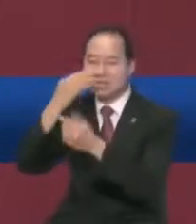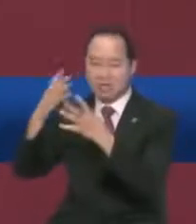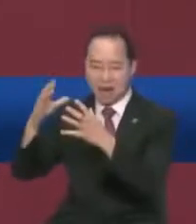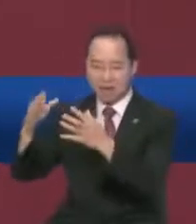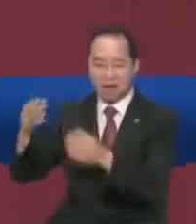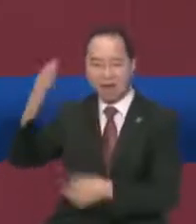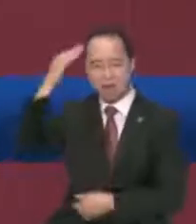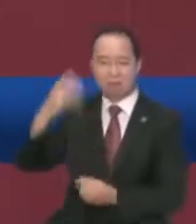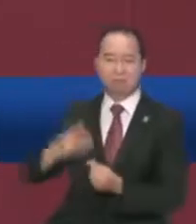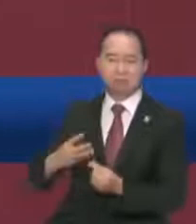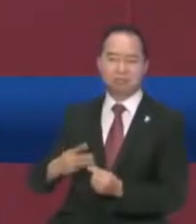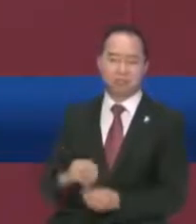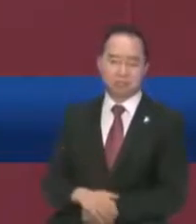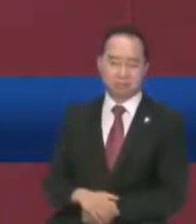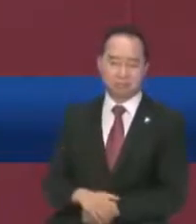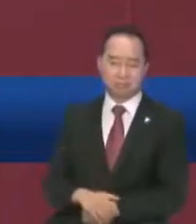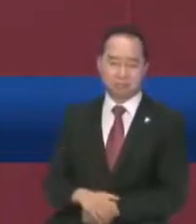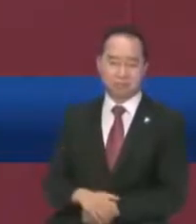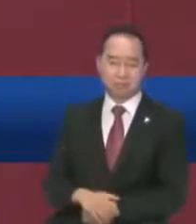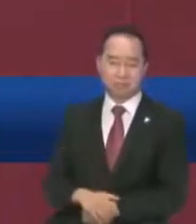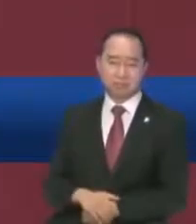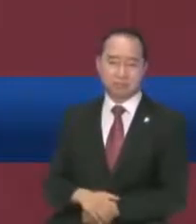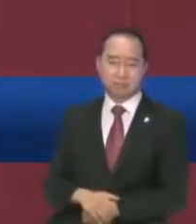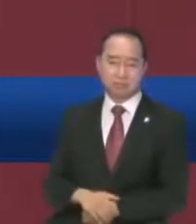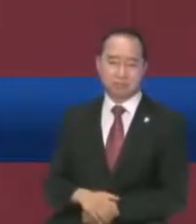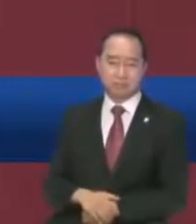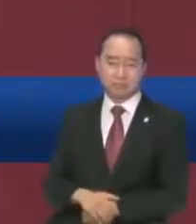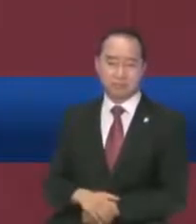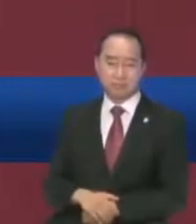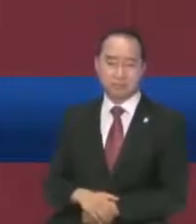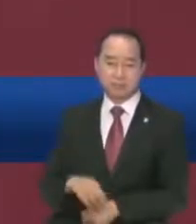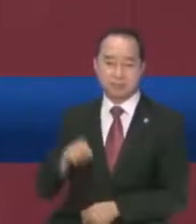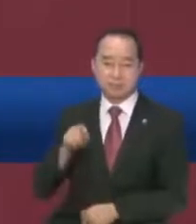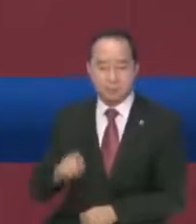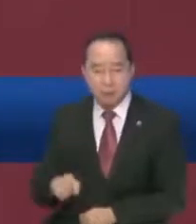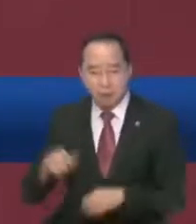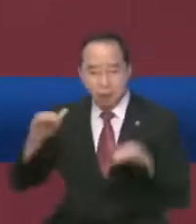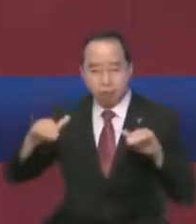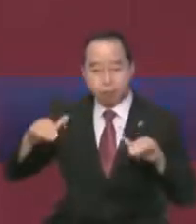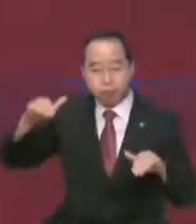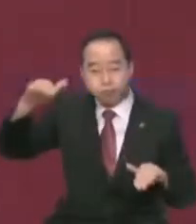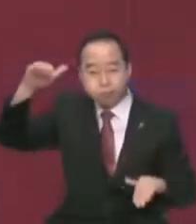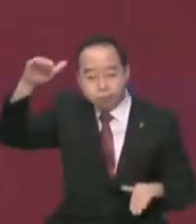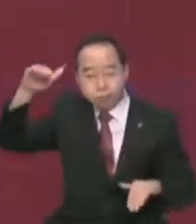양극화는 공동체의 지속 가능성에 대한 신념을 흔들 수 있습니다.